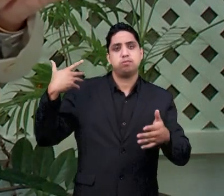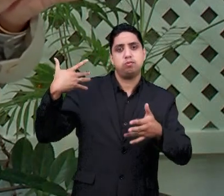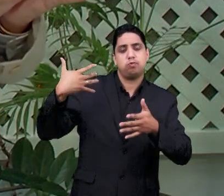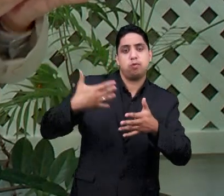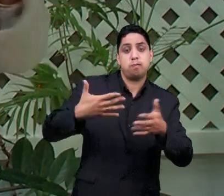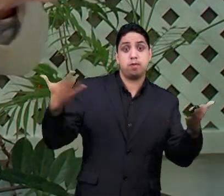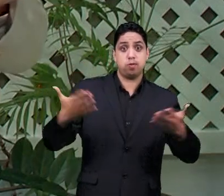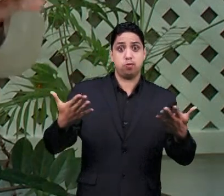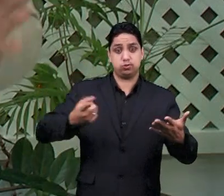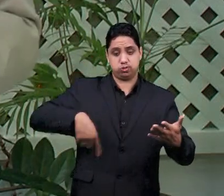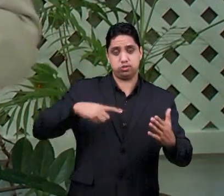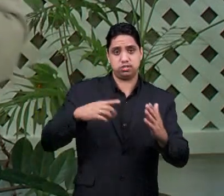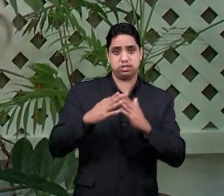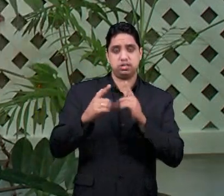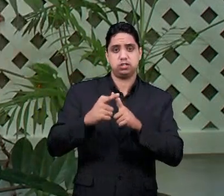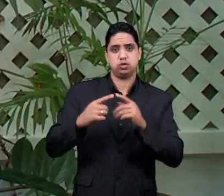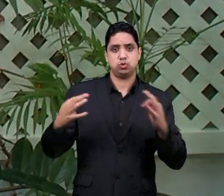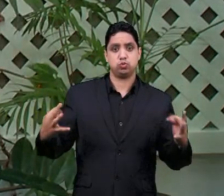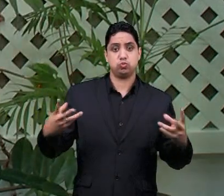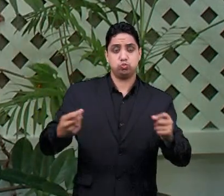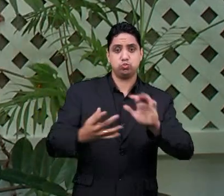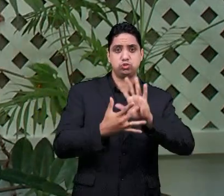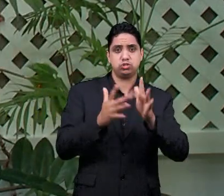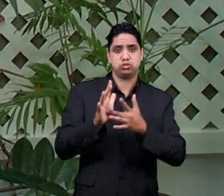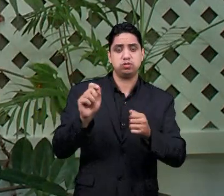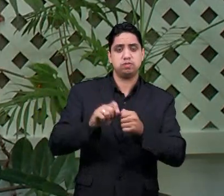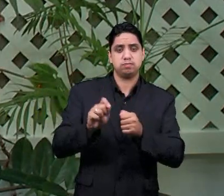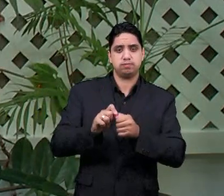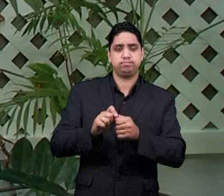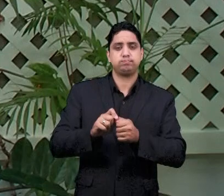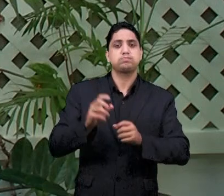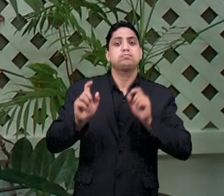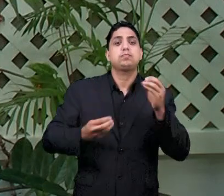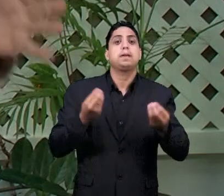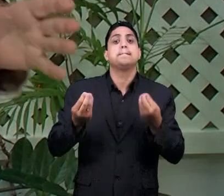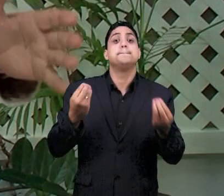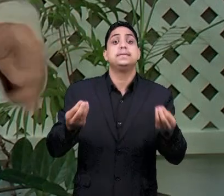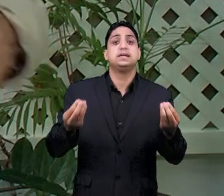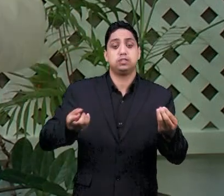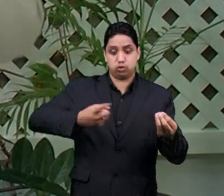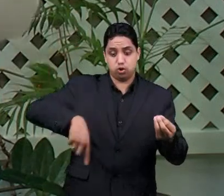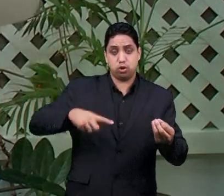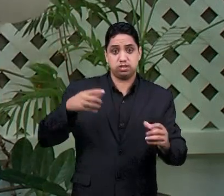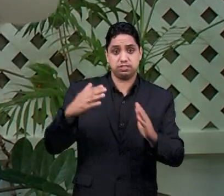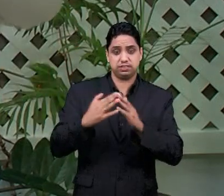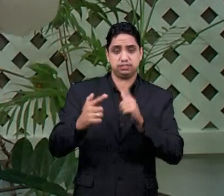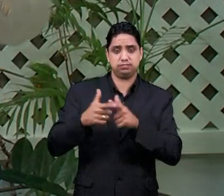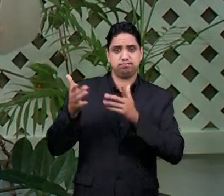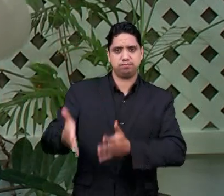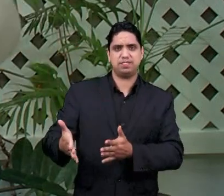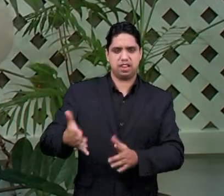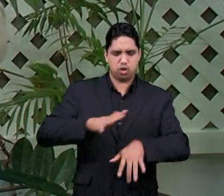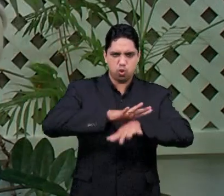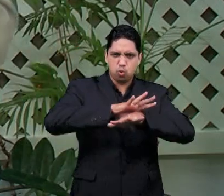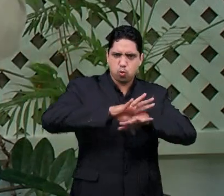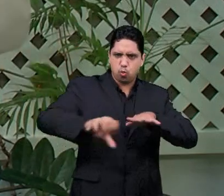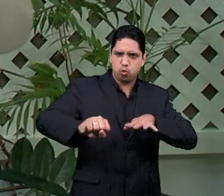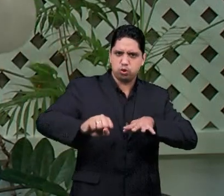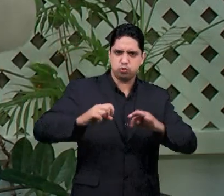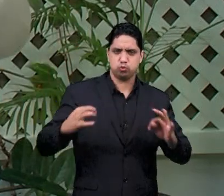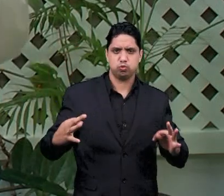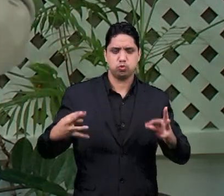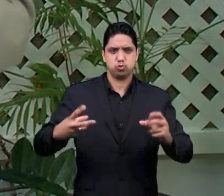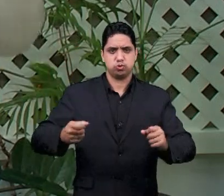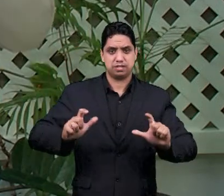déjà à l'Église, parce que tout ce que Jésus a fait dans son ministère a été prophétiquement adressé à l'Église. Les guérisons, tous